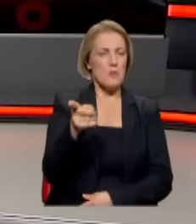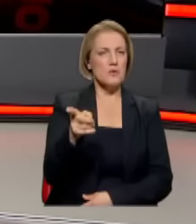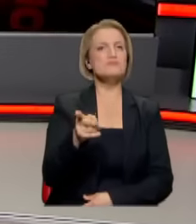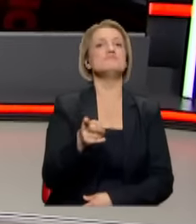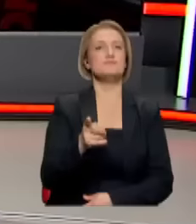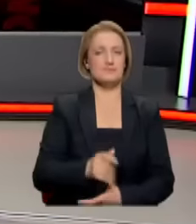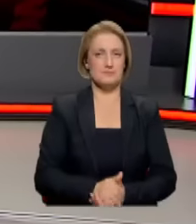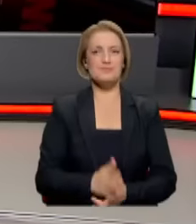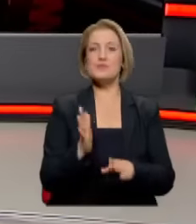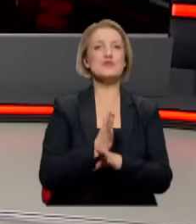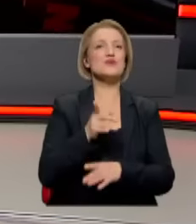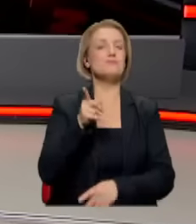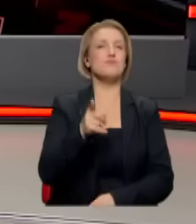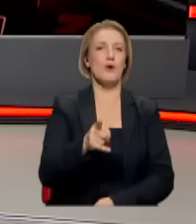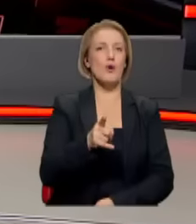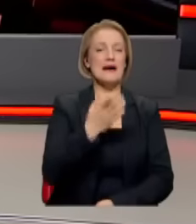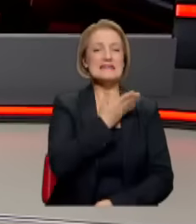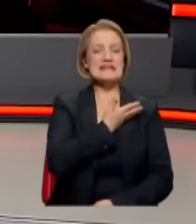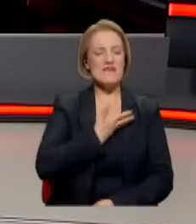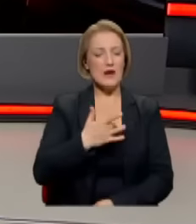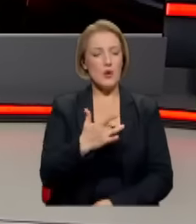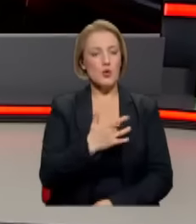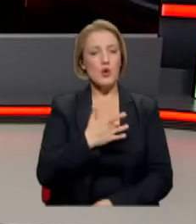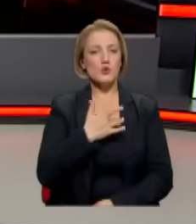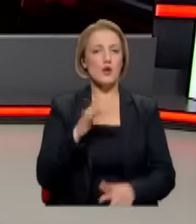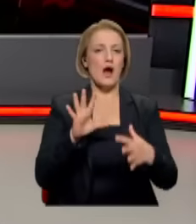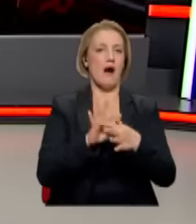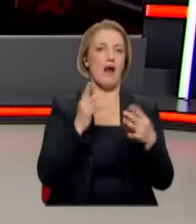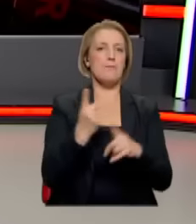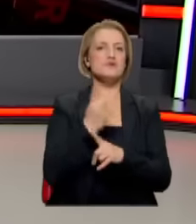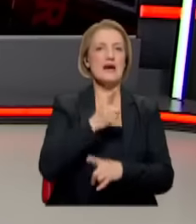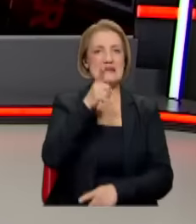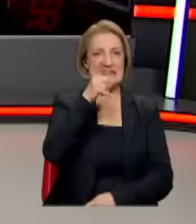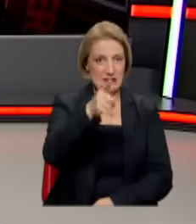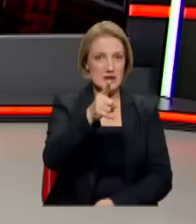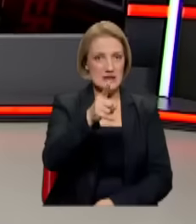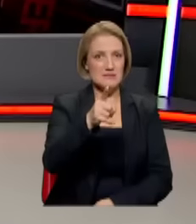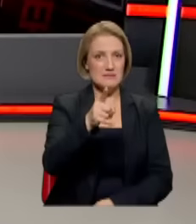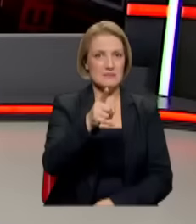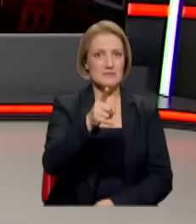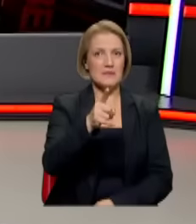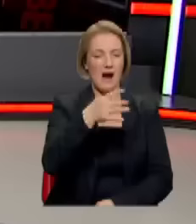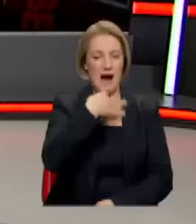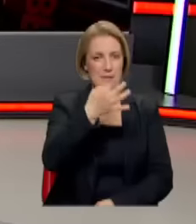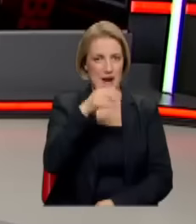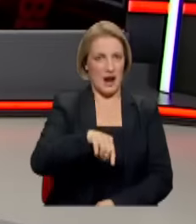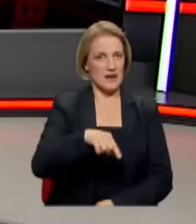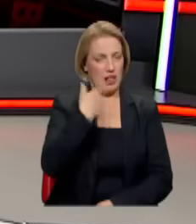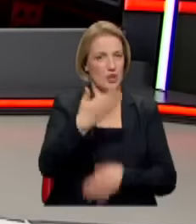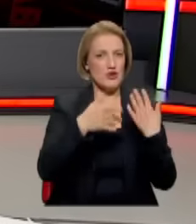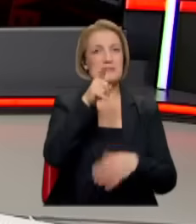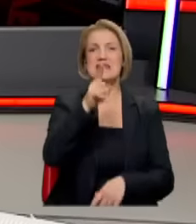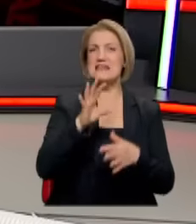tabii Çünkü bu sevgiyle gönüllülükle ilgili bir şey Sizinki haberlerde anlatacağız